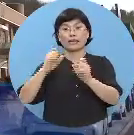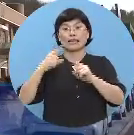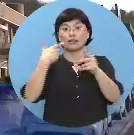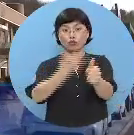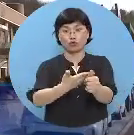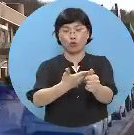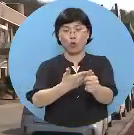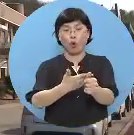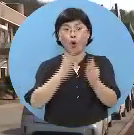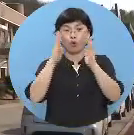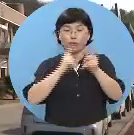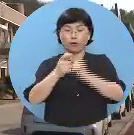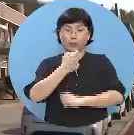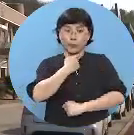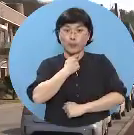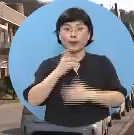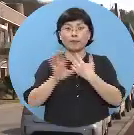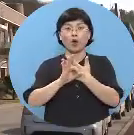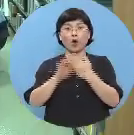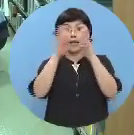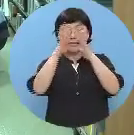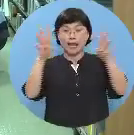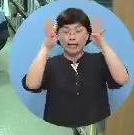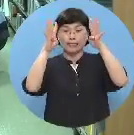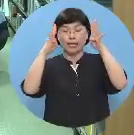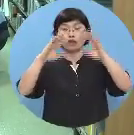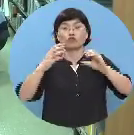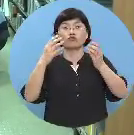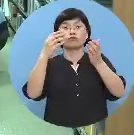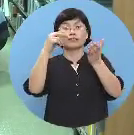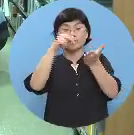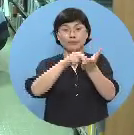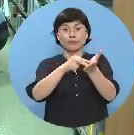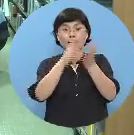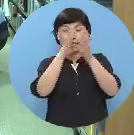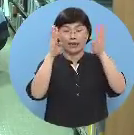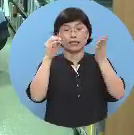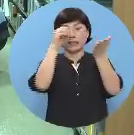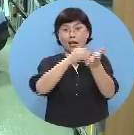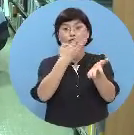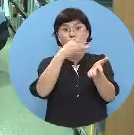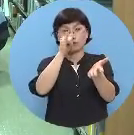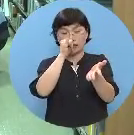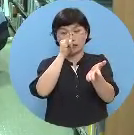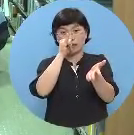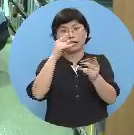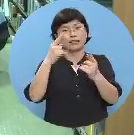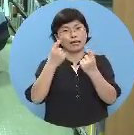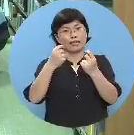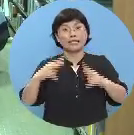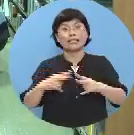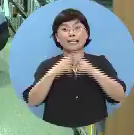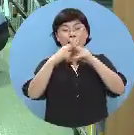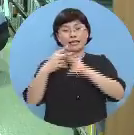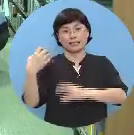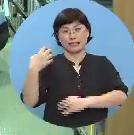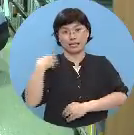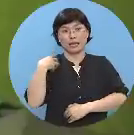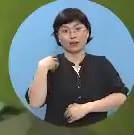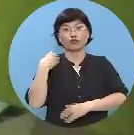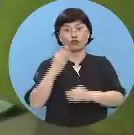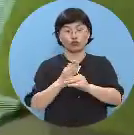기회를 주고 공부를 더하고 싶으면 4년제 국립대학에 편입 기회를 제공하는 희망 사다리 역할을 하는